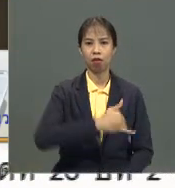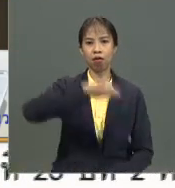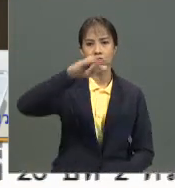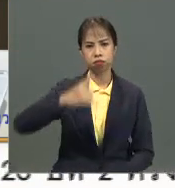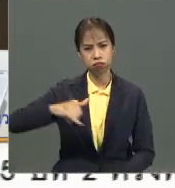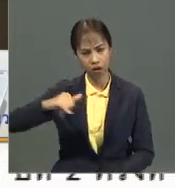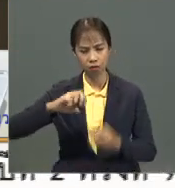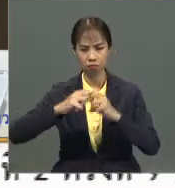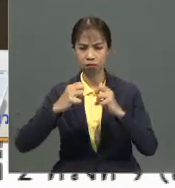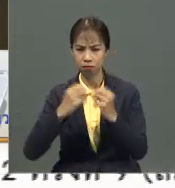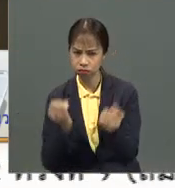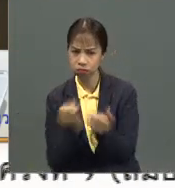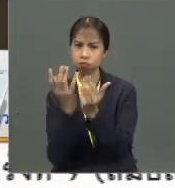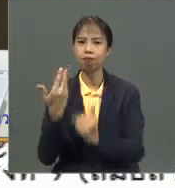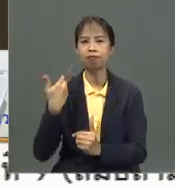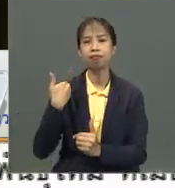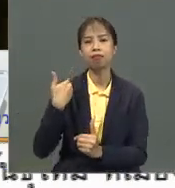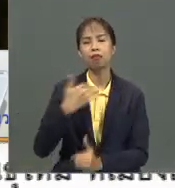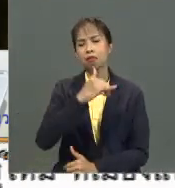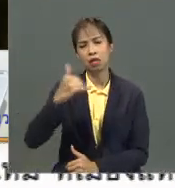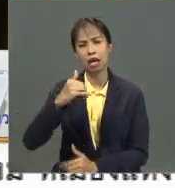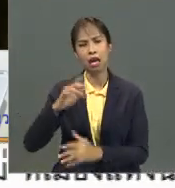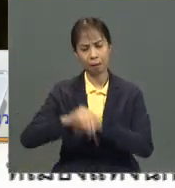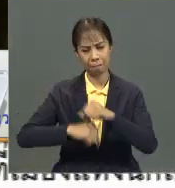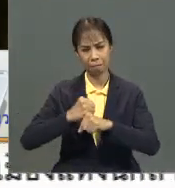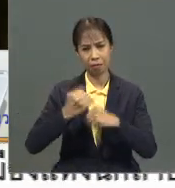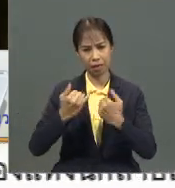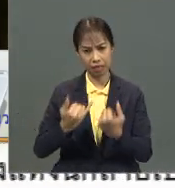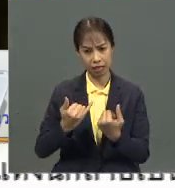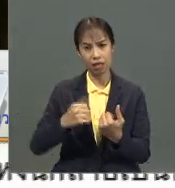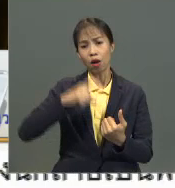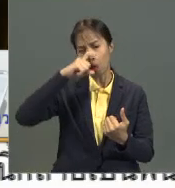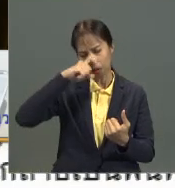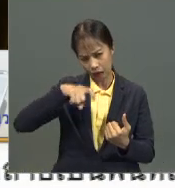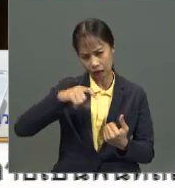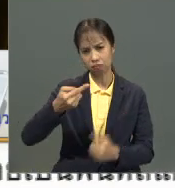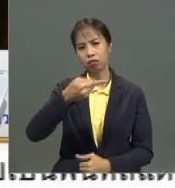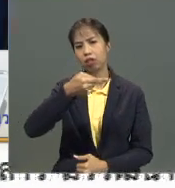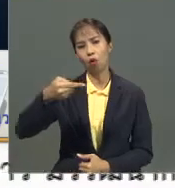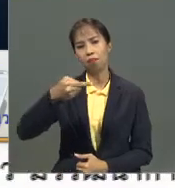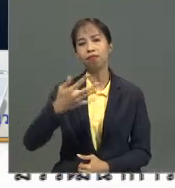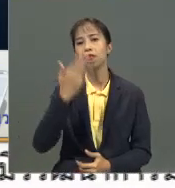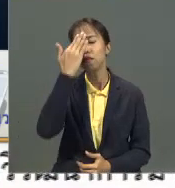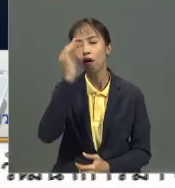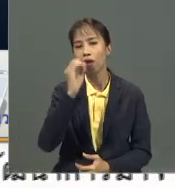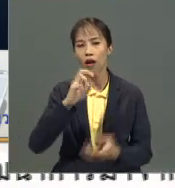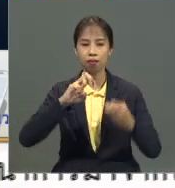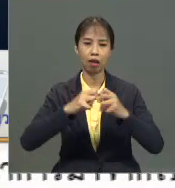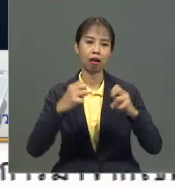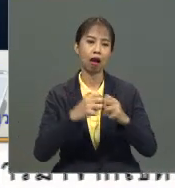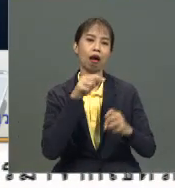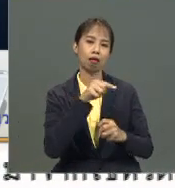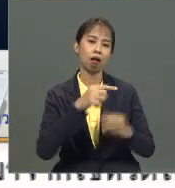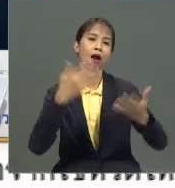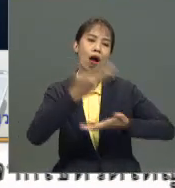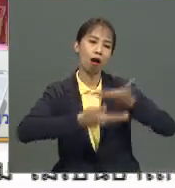ความเสี่ยงสูงโดยคาดการณ์ว่าเศรษฐกิจไทยช่วงปีหลังคาดว่าจะติดลบนะครับโดยมีสาเหตุหลักมาจากสงครามการค้าและผลก